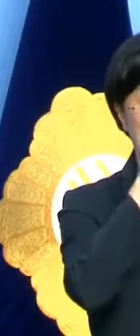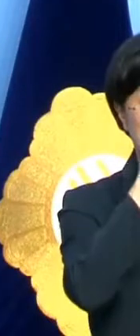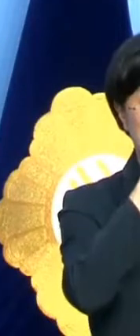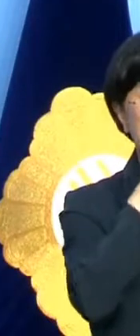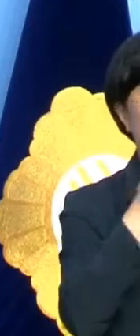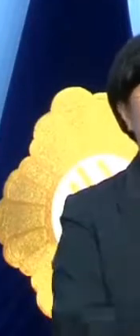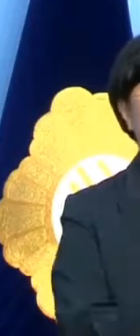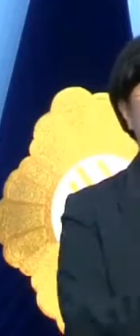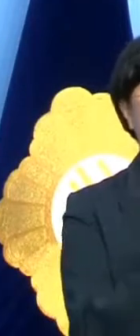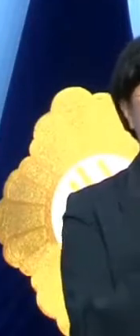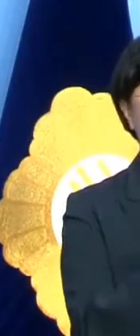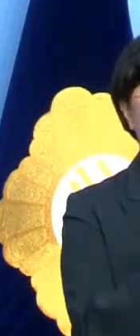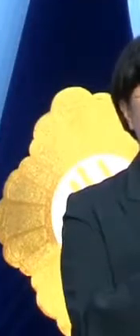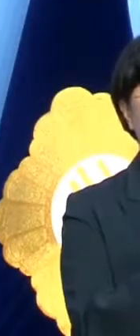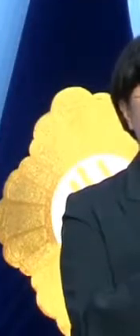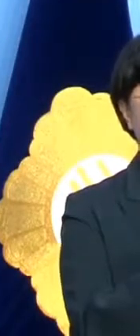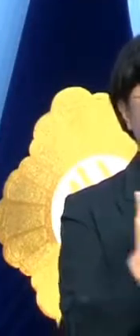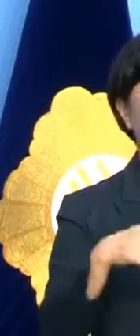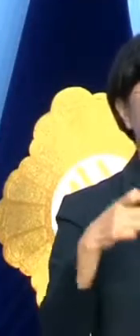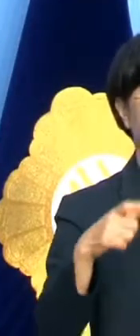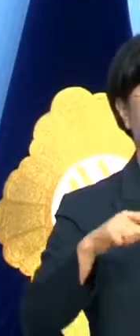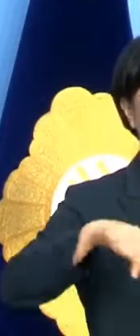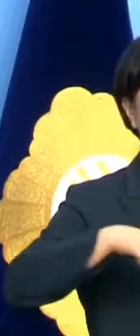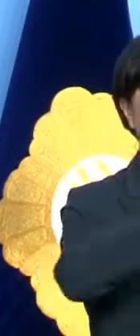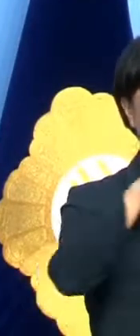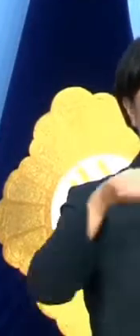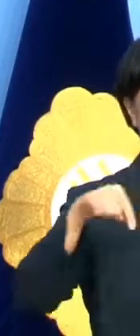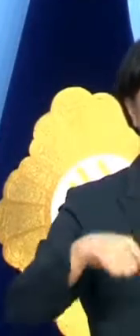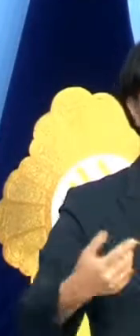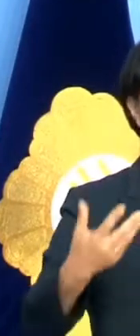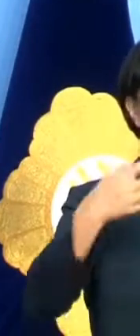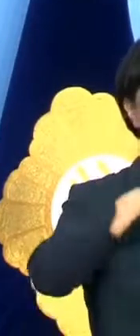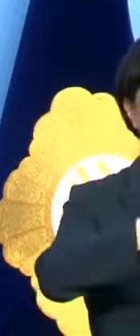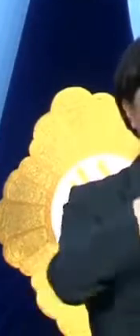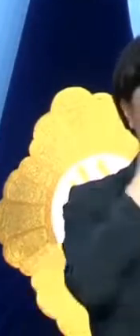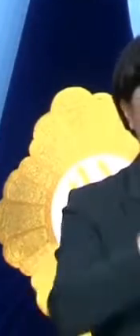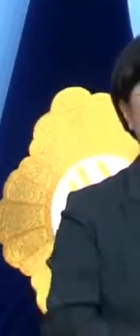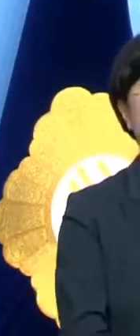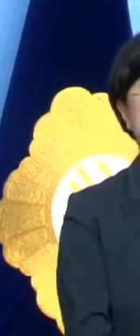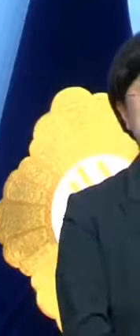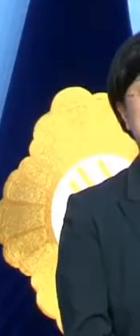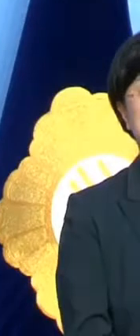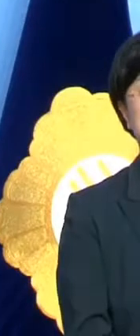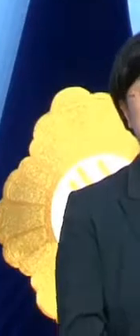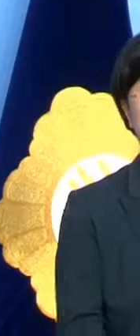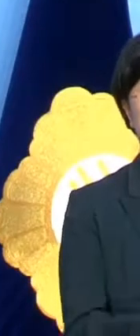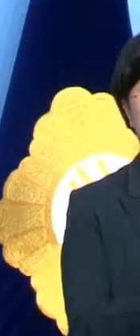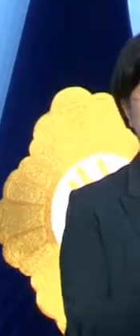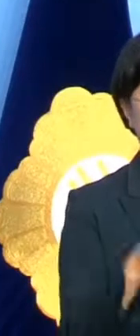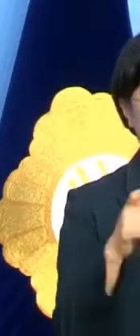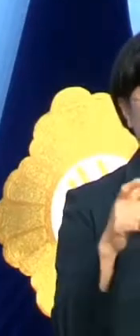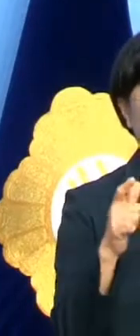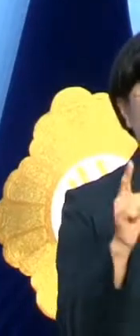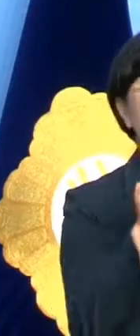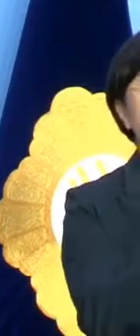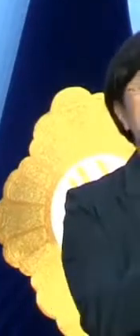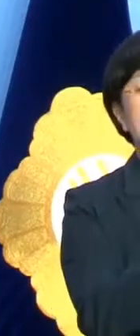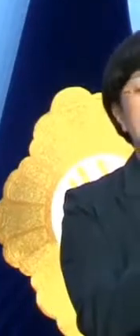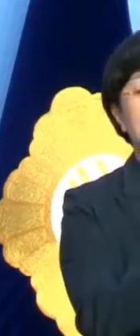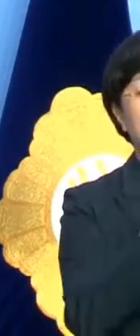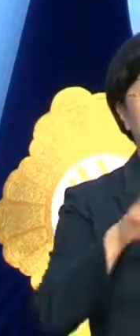피해가 발생해 있기 때문에 제 지옥 금 즉 꿀을 포함하고 있습니다 그래서 현장을 직접